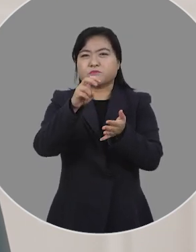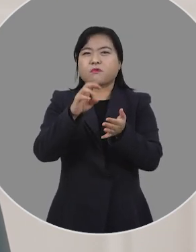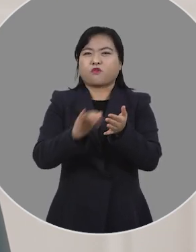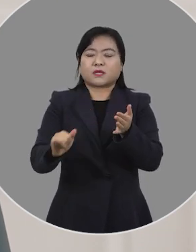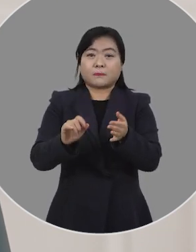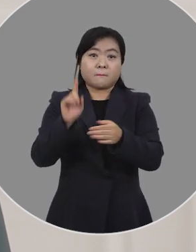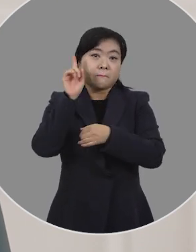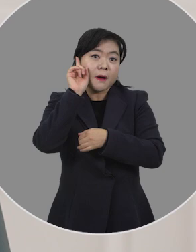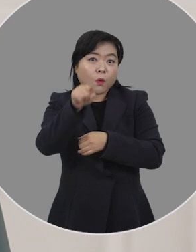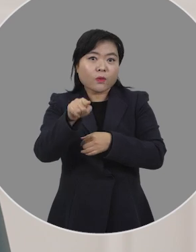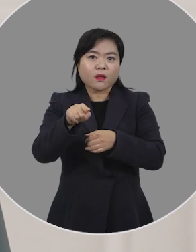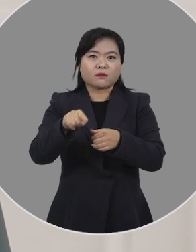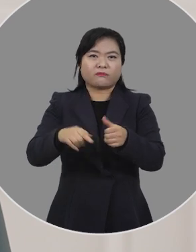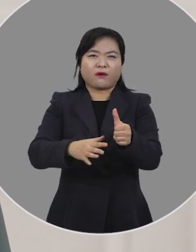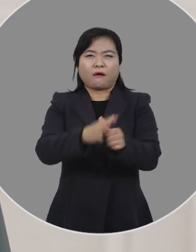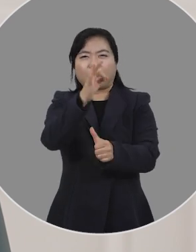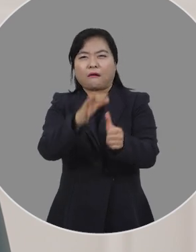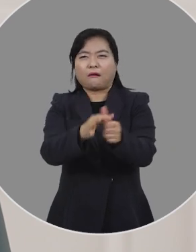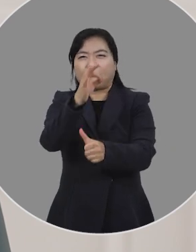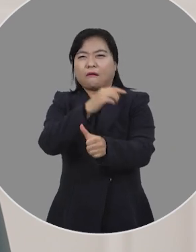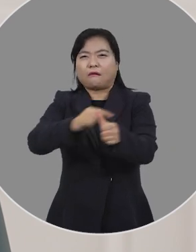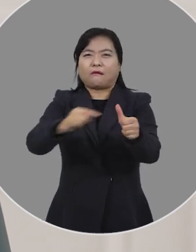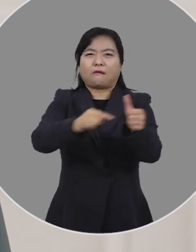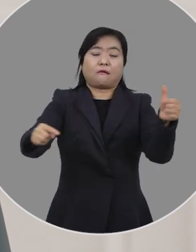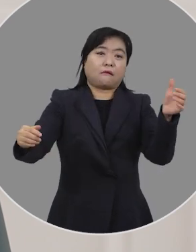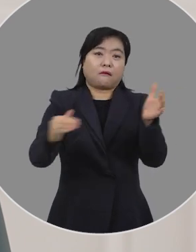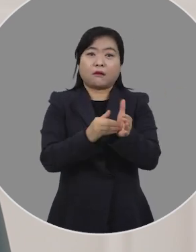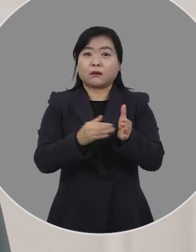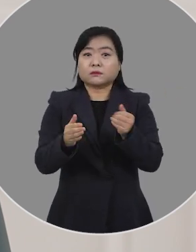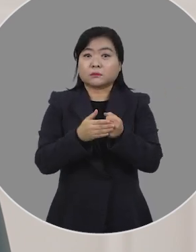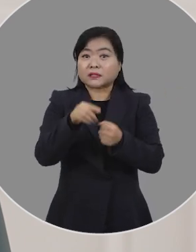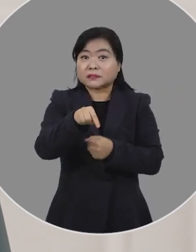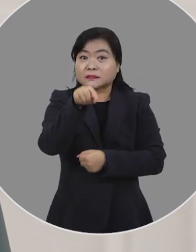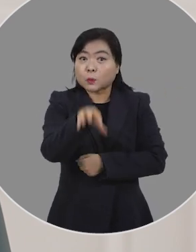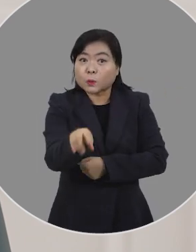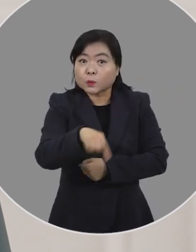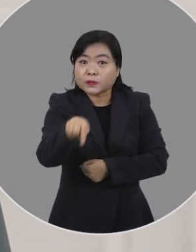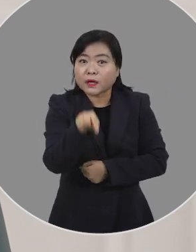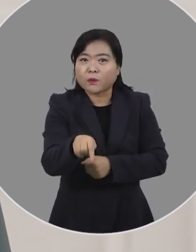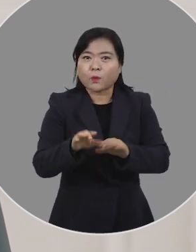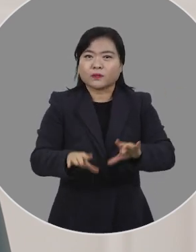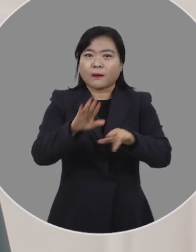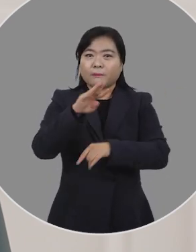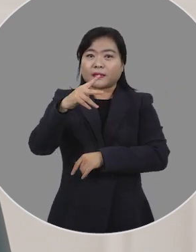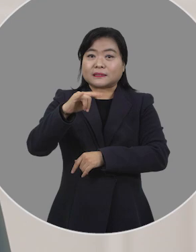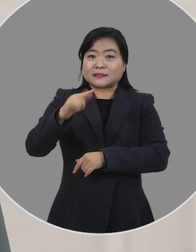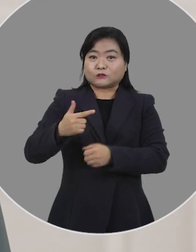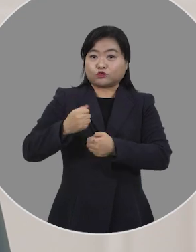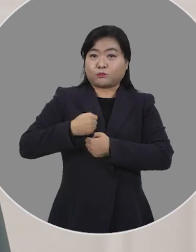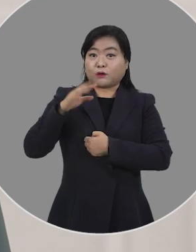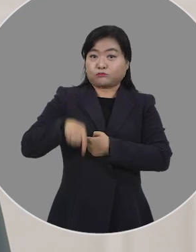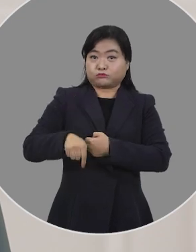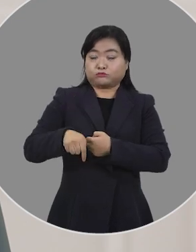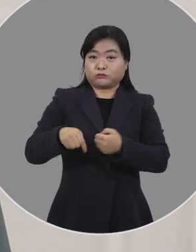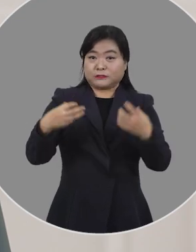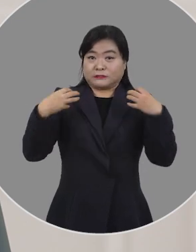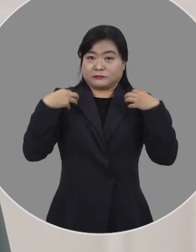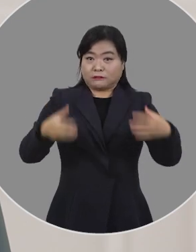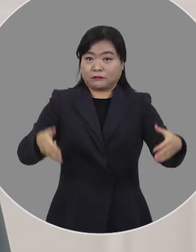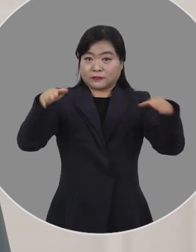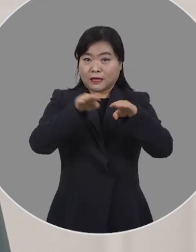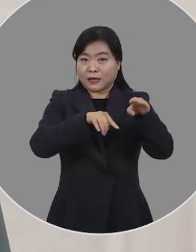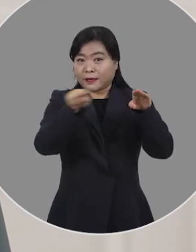다음 날 바로 교수형 당했는데 요 현장에 오늘날 베를린 국방부 청사 한쪽에